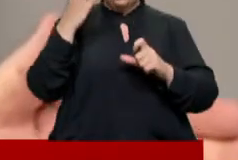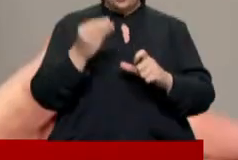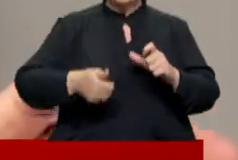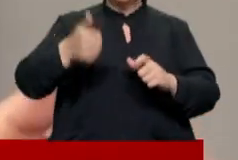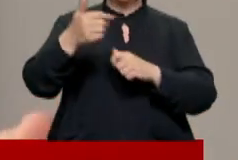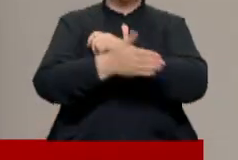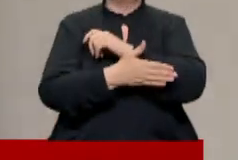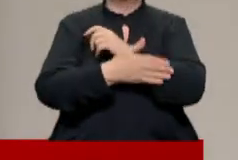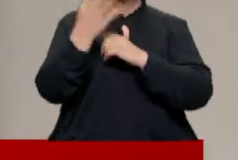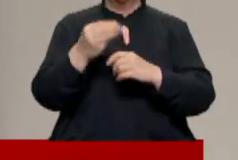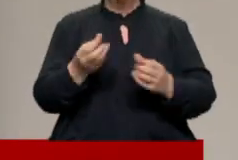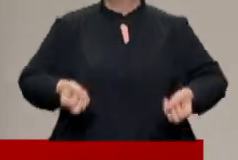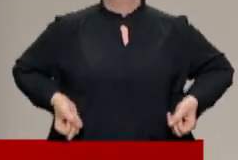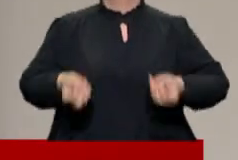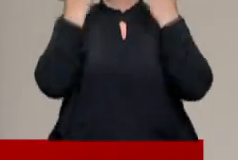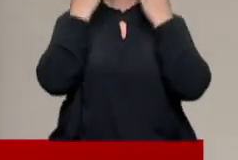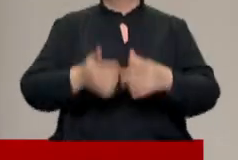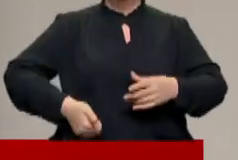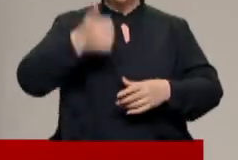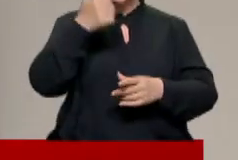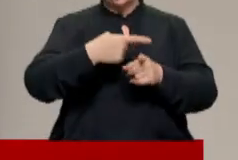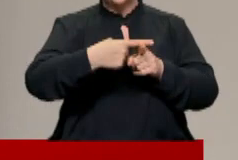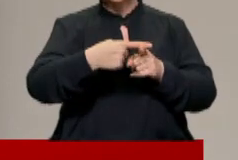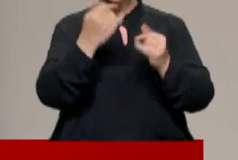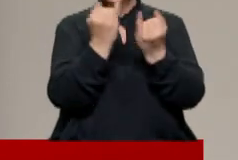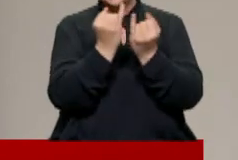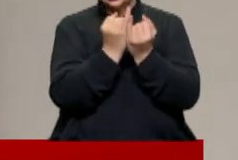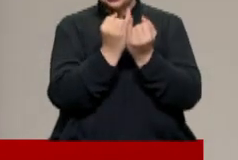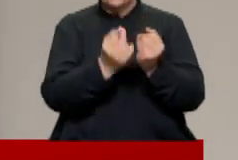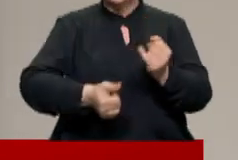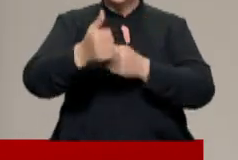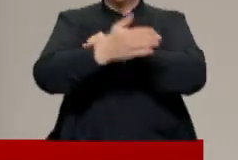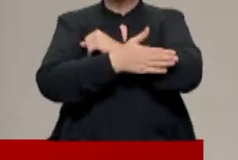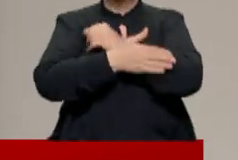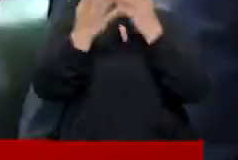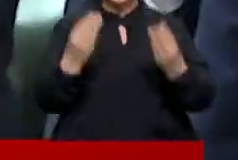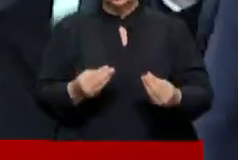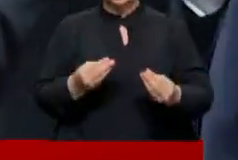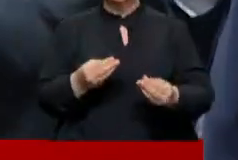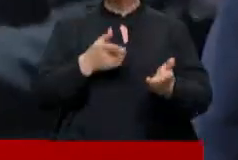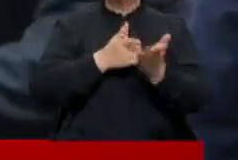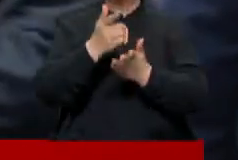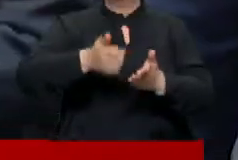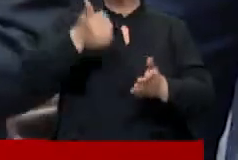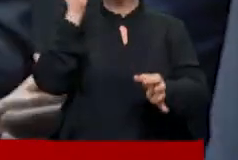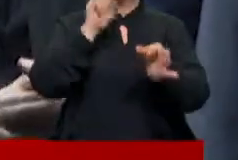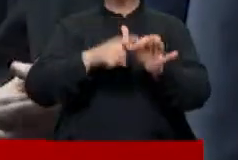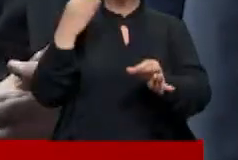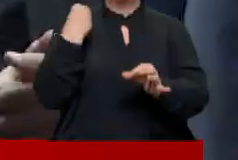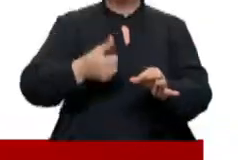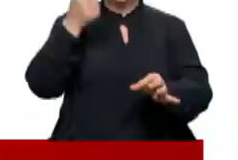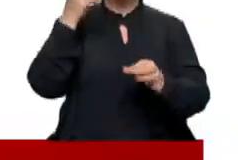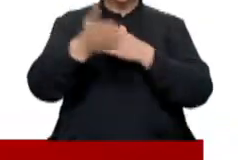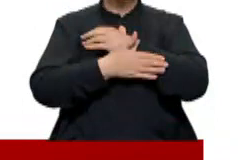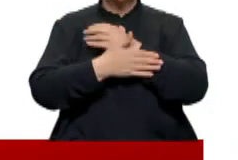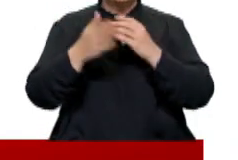bakan yardımcısı oldu. Yetmedi, bakanın ortağının kardeşi bakan yardımcısı oldu. Tarım Bakanlığı'na atanan yeni bakan